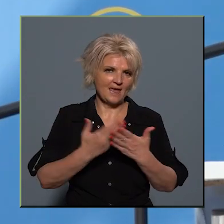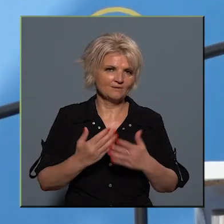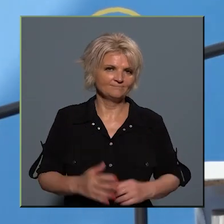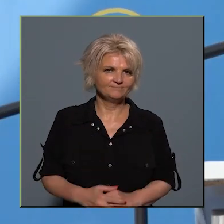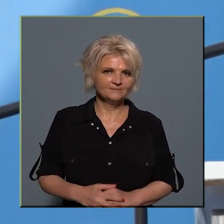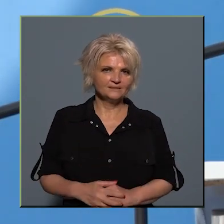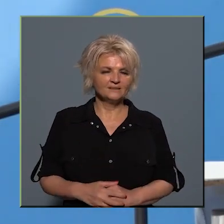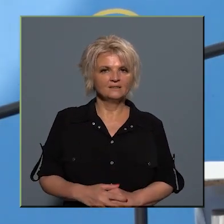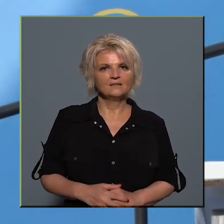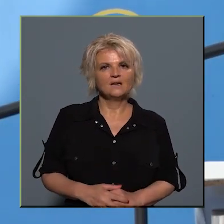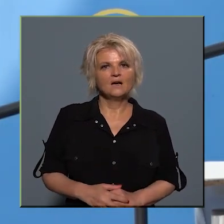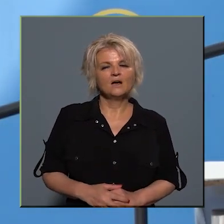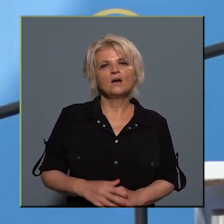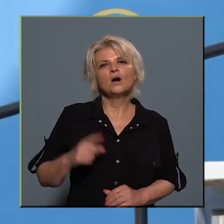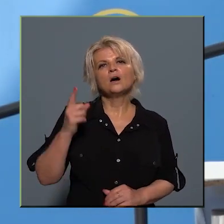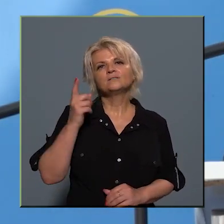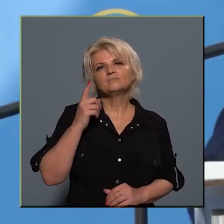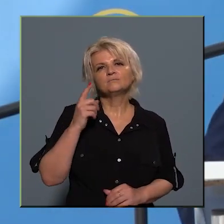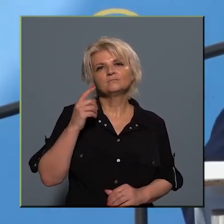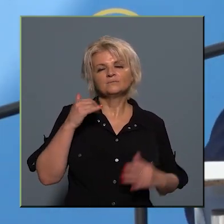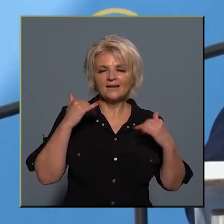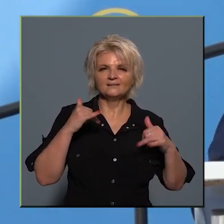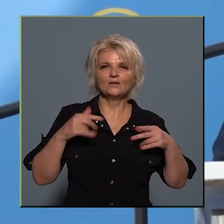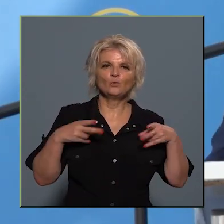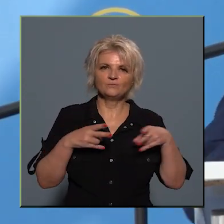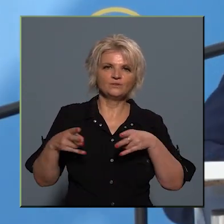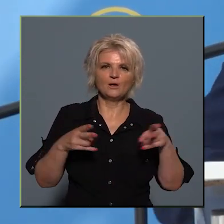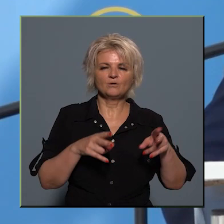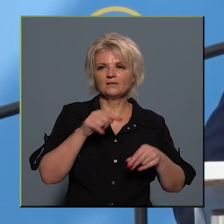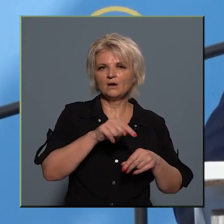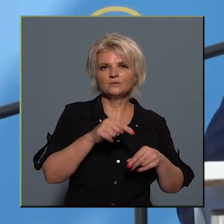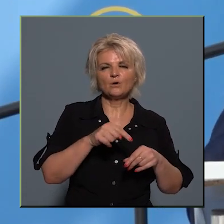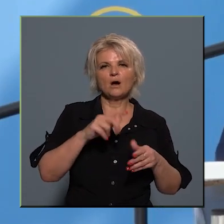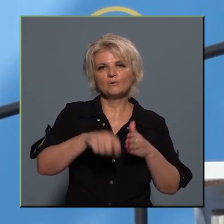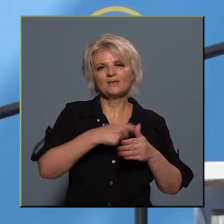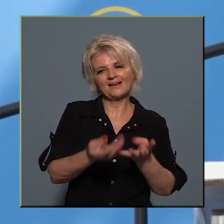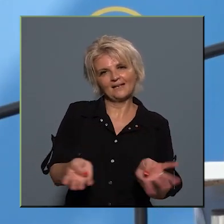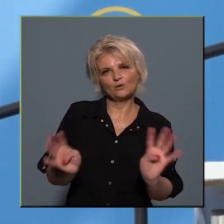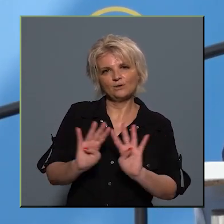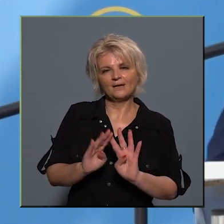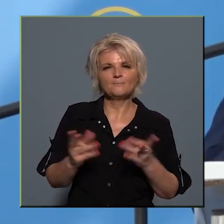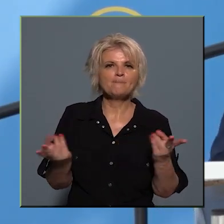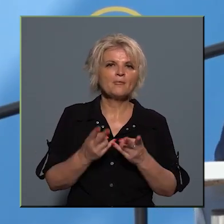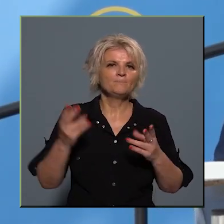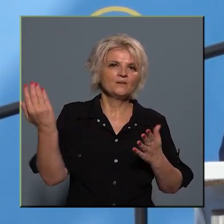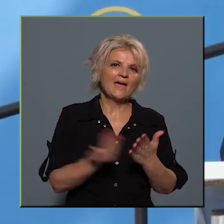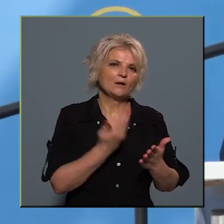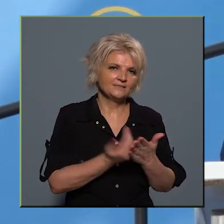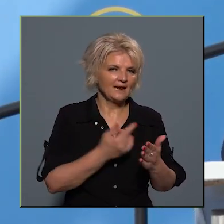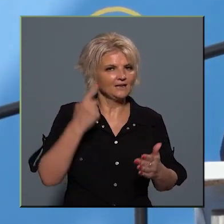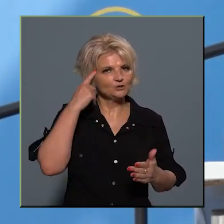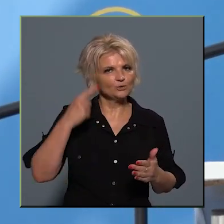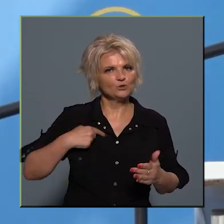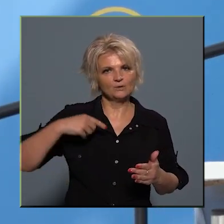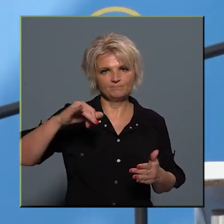ugye természetesen elsősorban a TEN-T útvonalakon, de hát ugye lehetőség mentén azok köré, a projektek köré, ahol a felhasználást is tudjuk